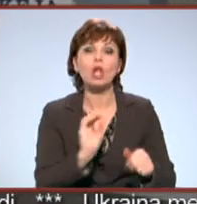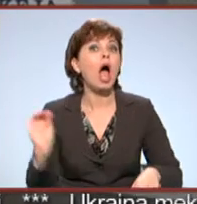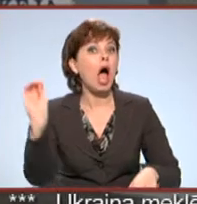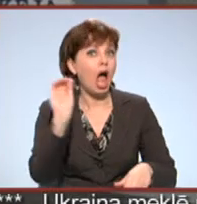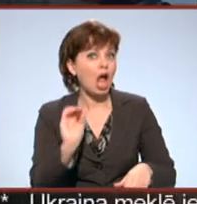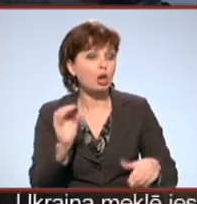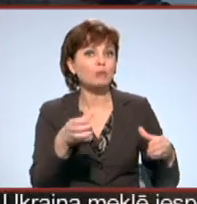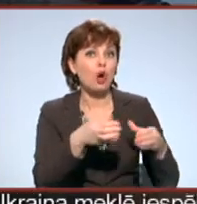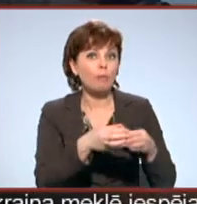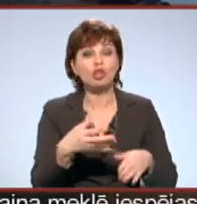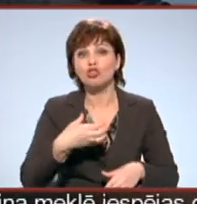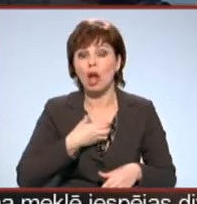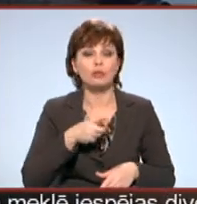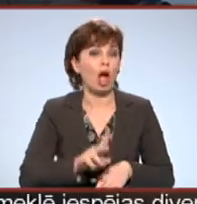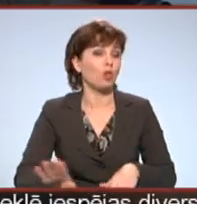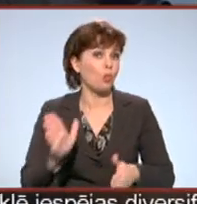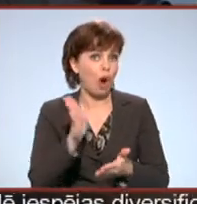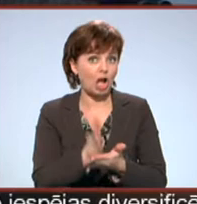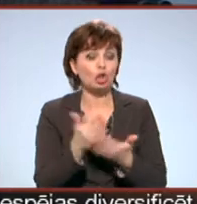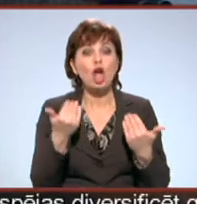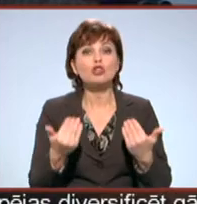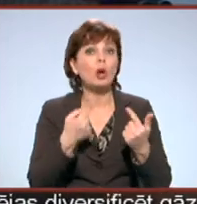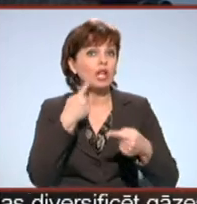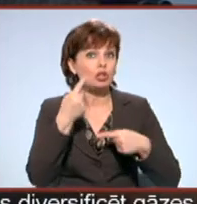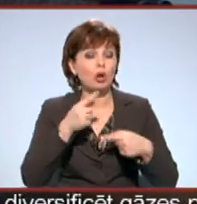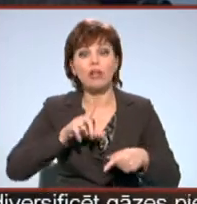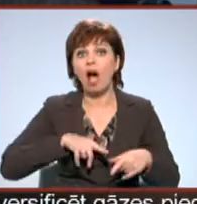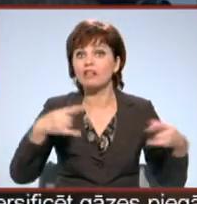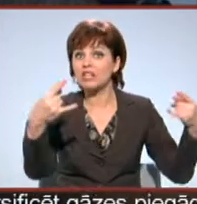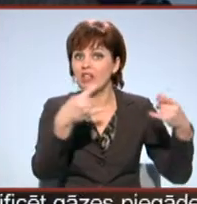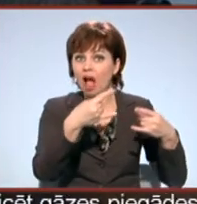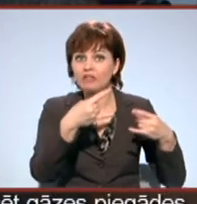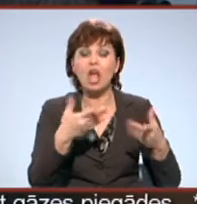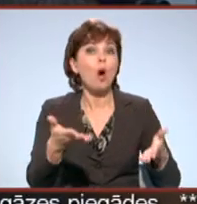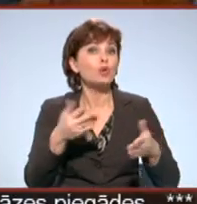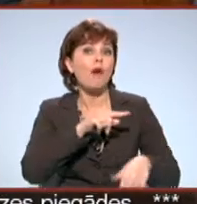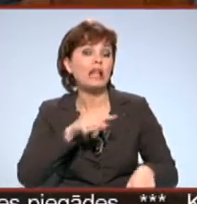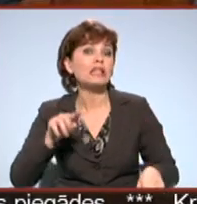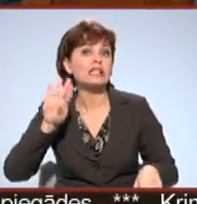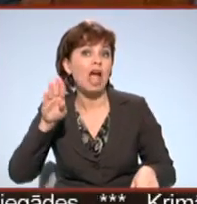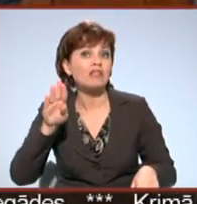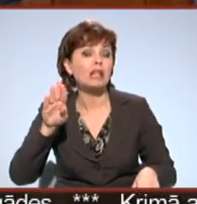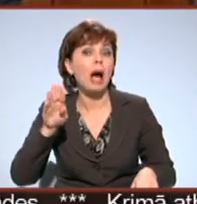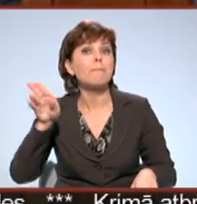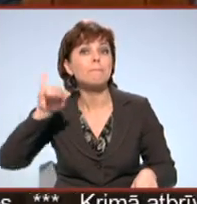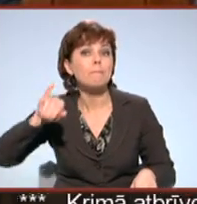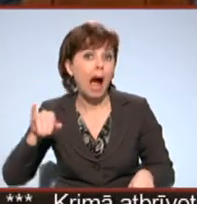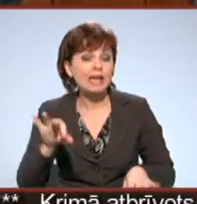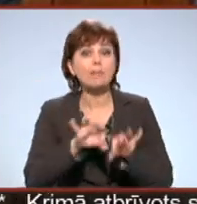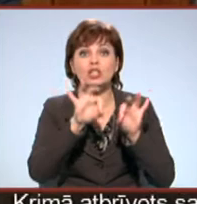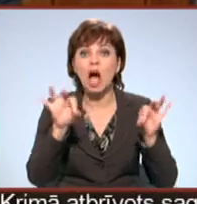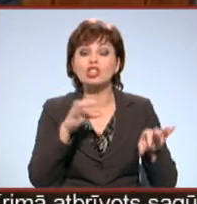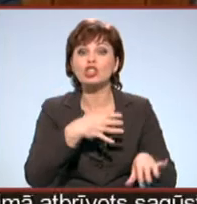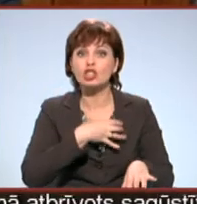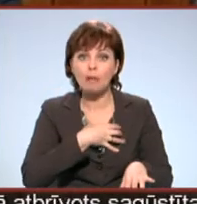un čempionāts tad nenotiktu. Tomēr šodien sarunā ar Latvijas televīziju viņš uzsver, ka līdz 9. maijam, kad sāksies čempionāts, situācija